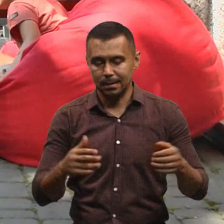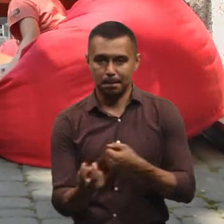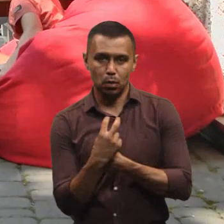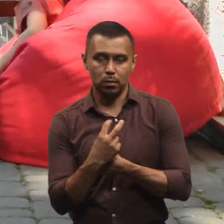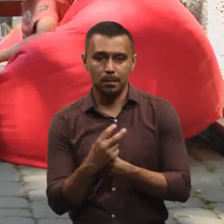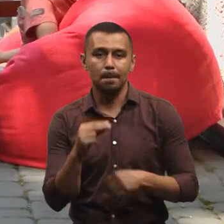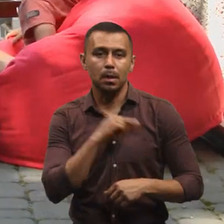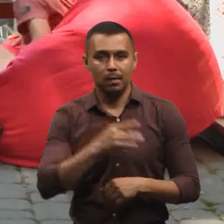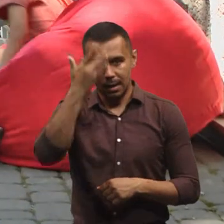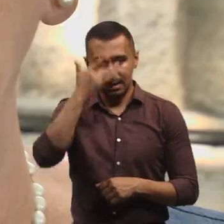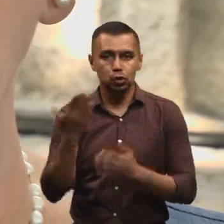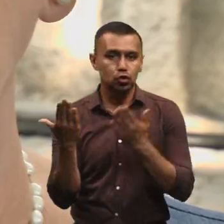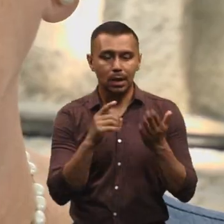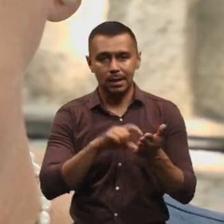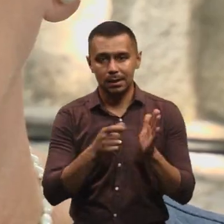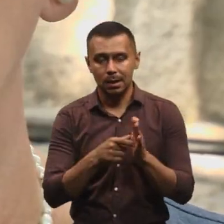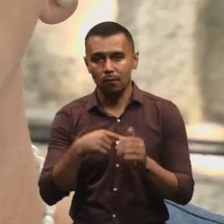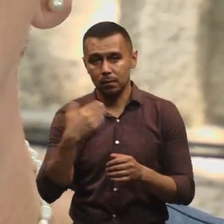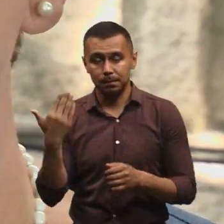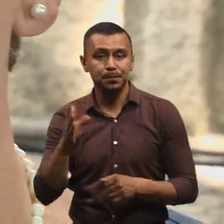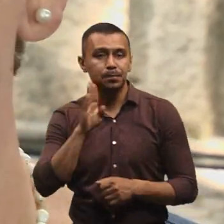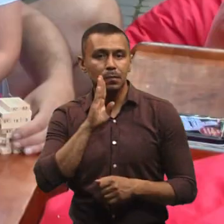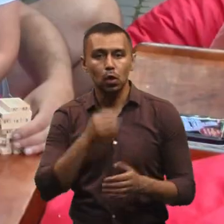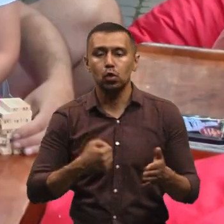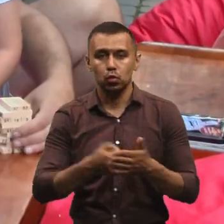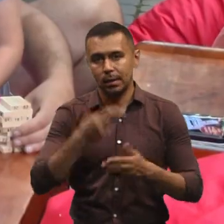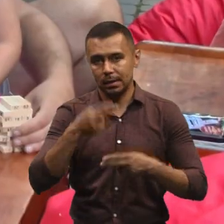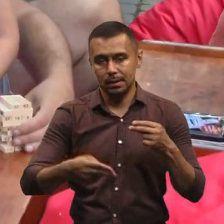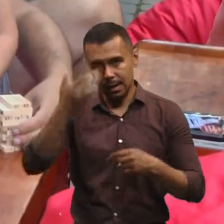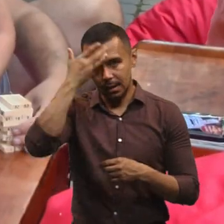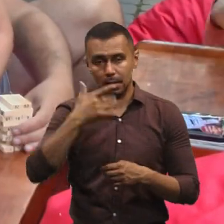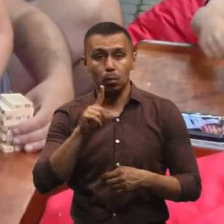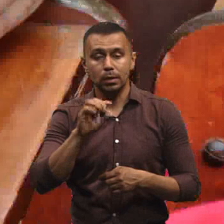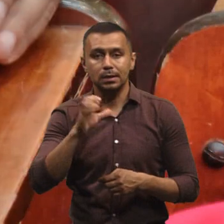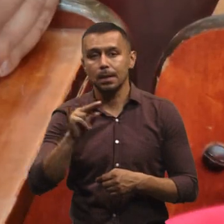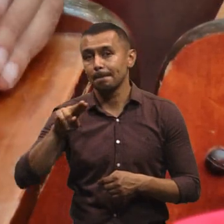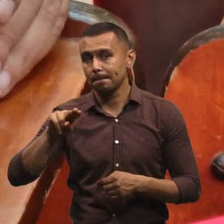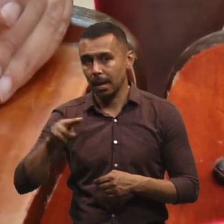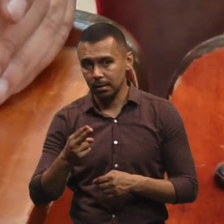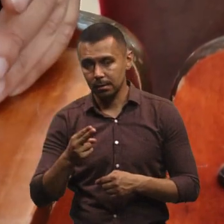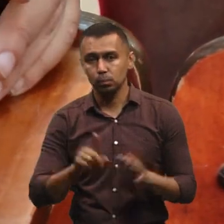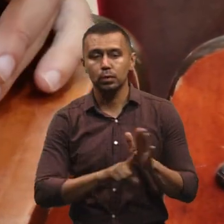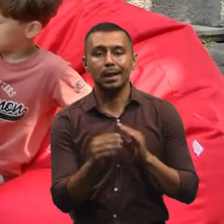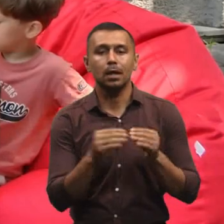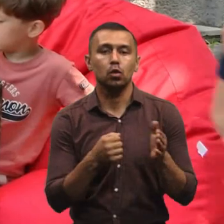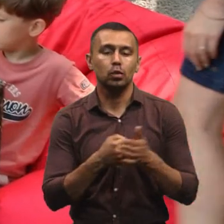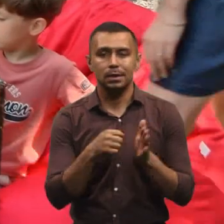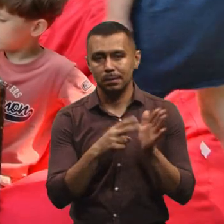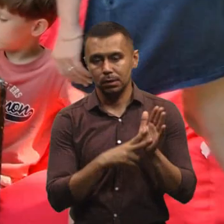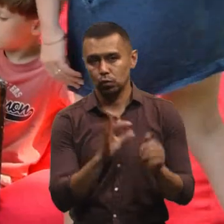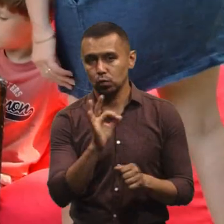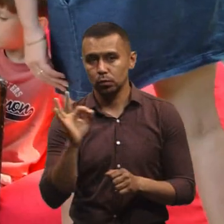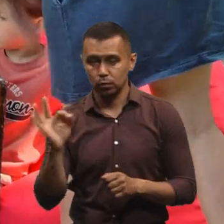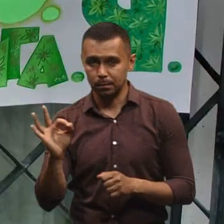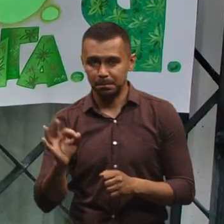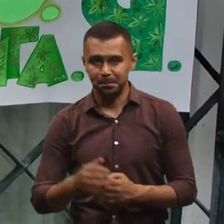працюватиме літні читальний зал зі слів віри торчевської до кінця літа в понеділок середу і п'ятницю з десятої до 17-ї години